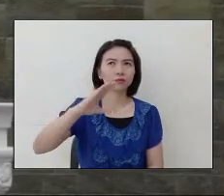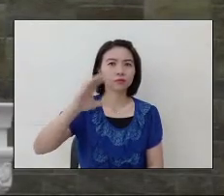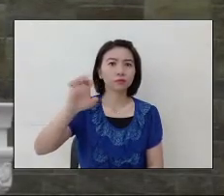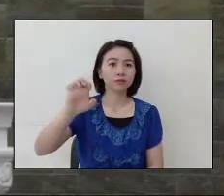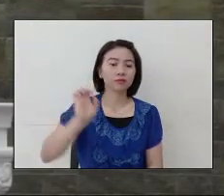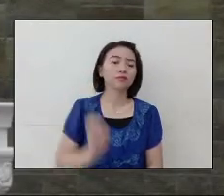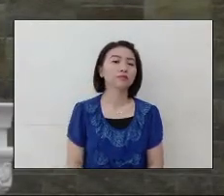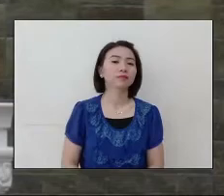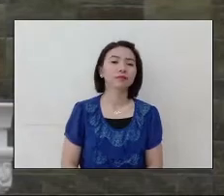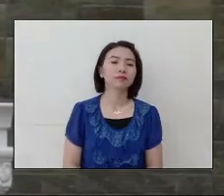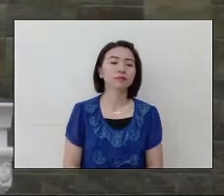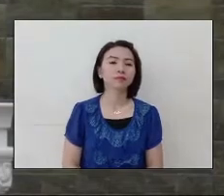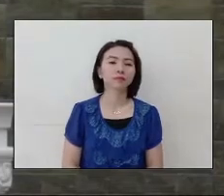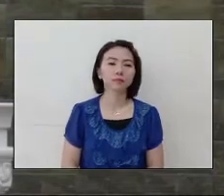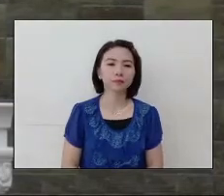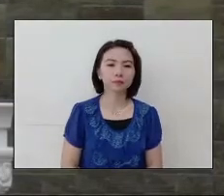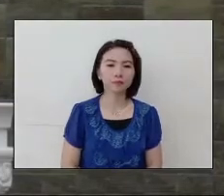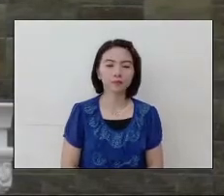natin